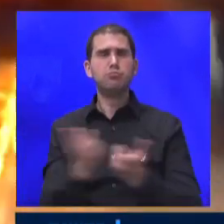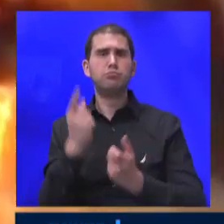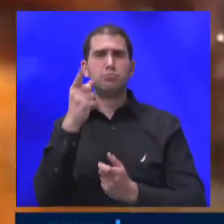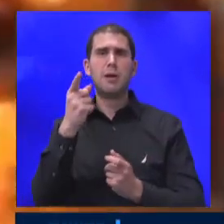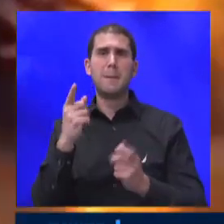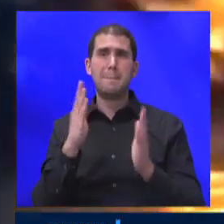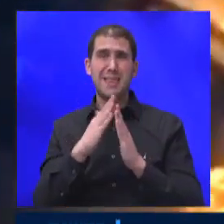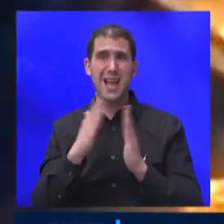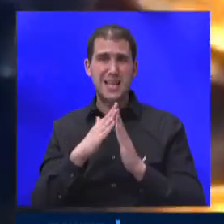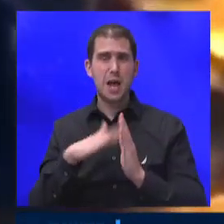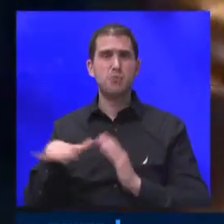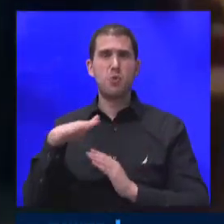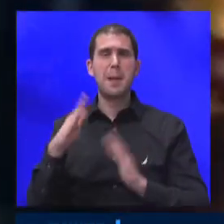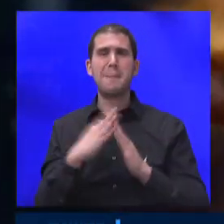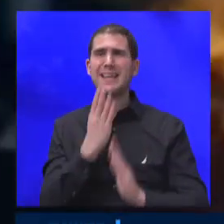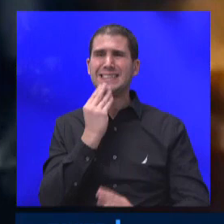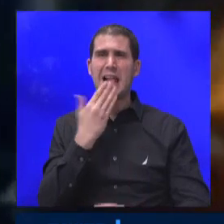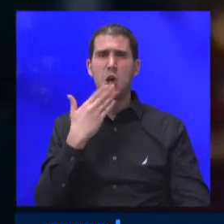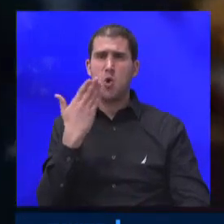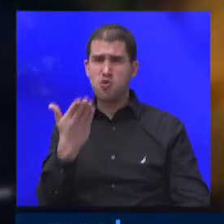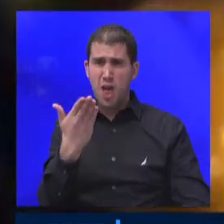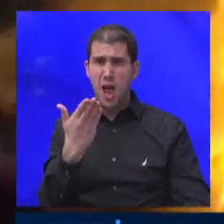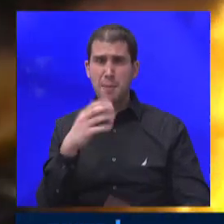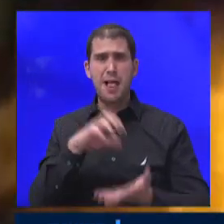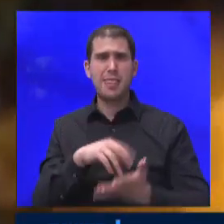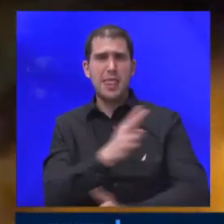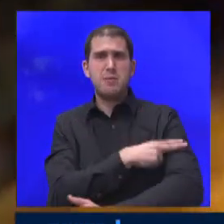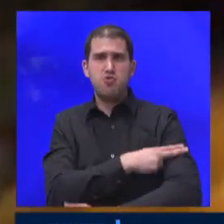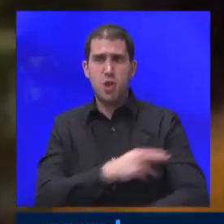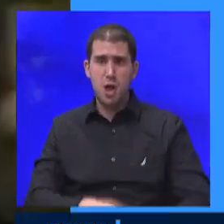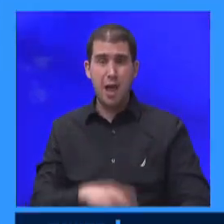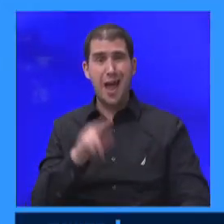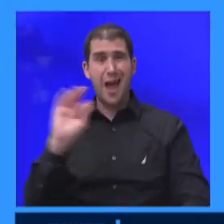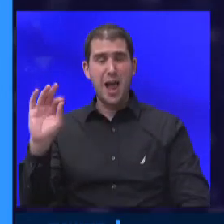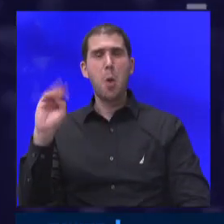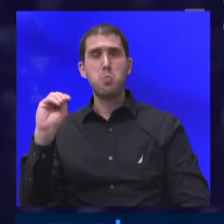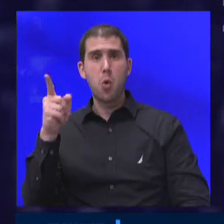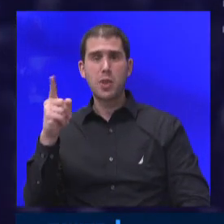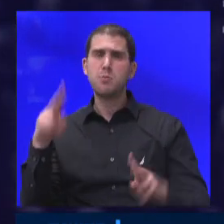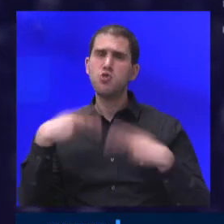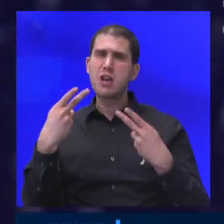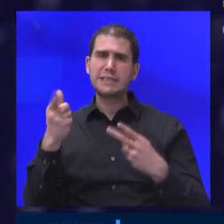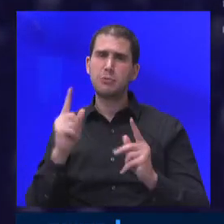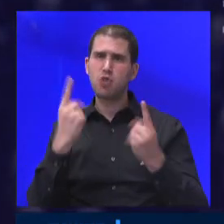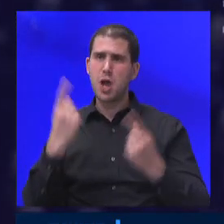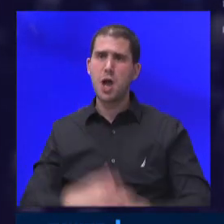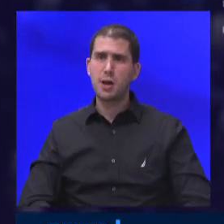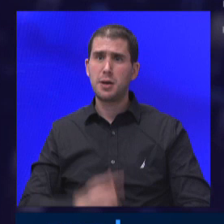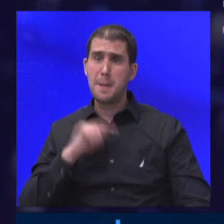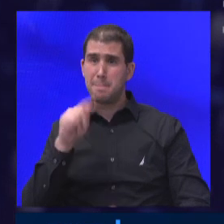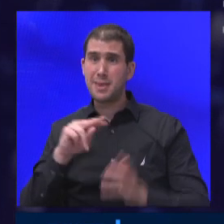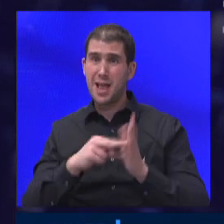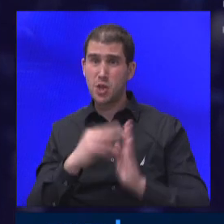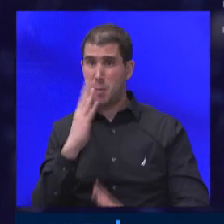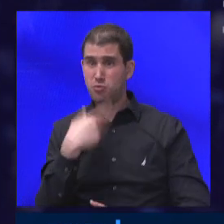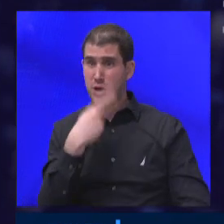בית ישראל בירושלים לתחנת המשטרה. אחיו מורדכי שחזר היום את אשר קרה. באתי בחדר ביום חמישי, ראיתי